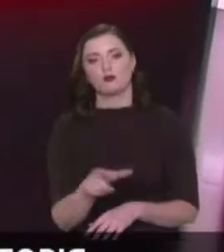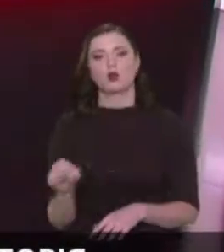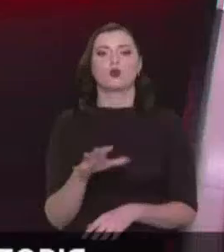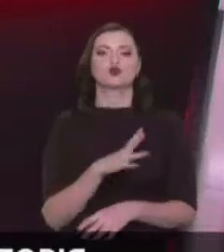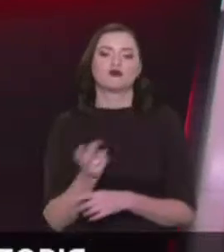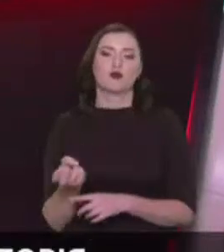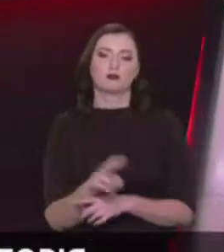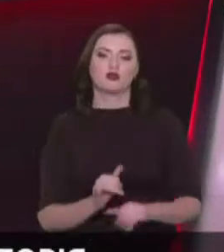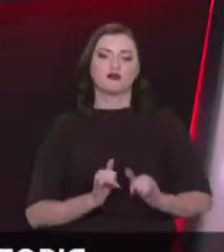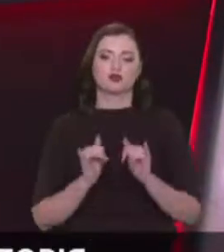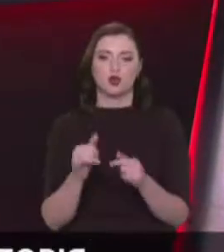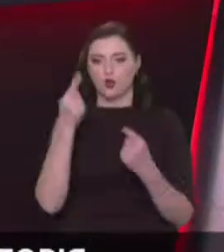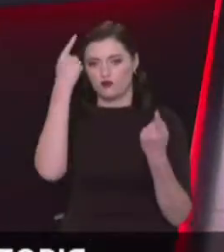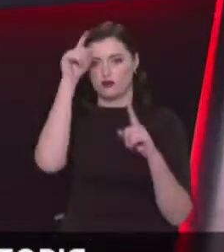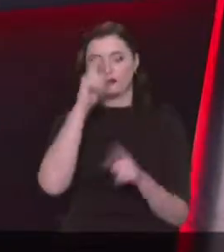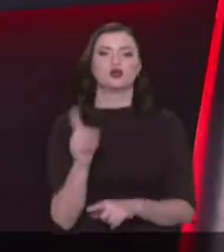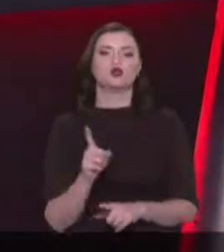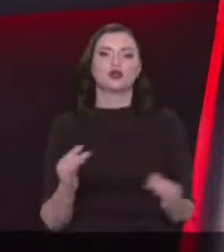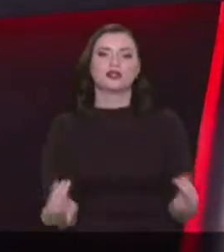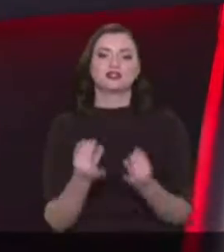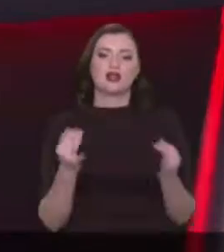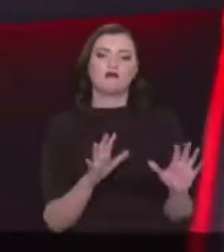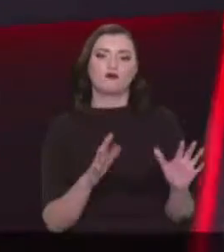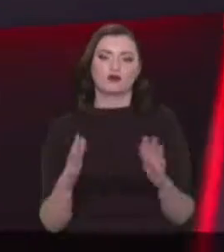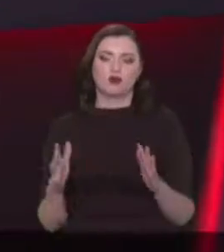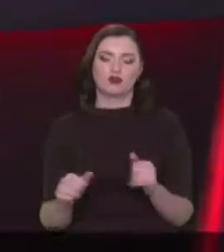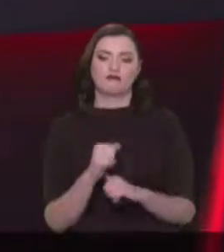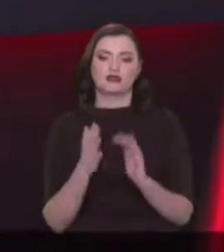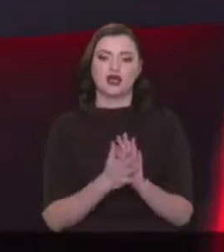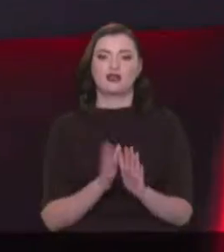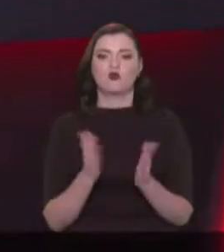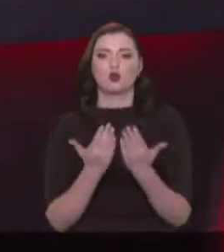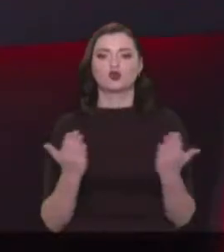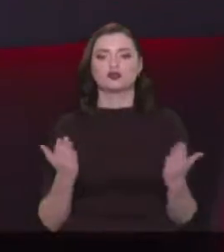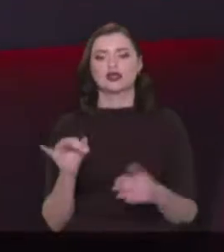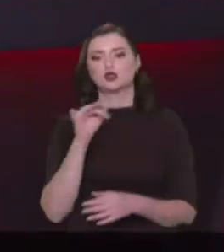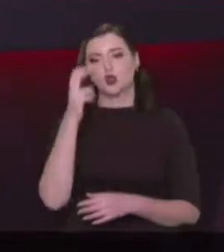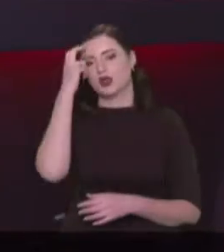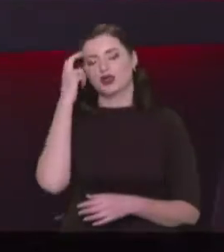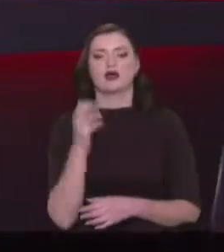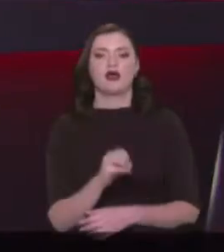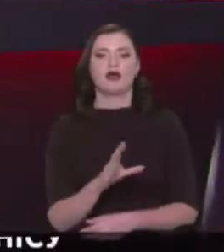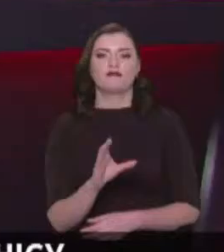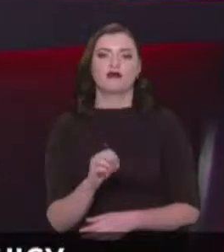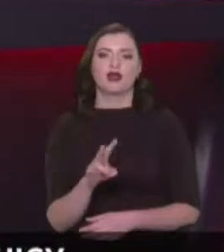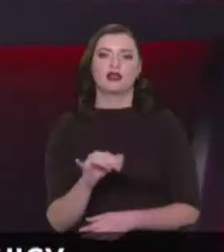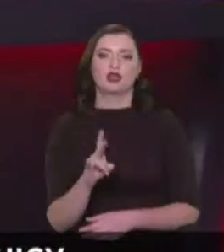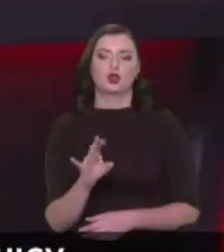прийшов вшановувати митця, і що цікавого відбувається взагалі у музеї історії Києва. Евеліно, тобі слово.